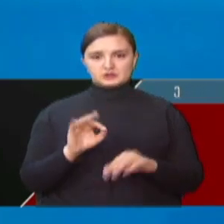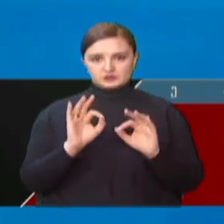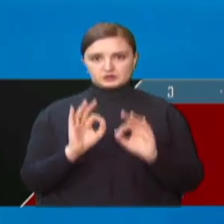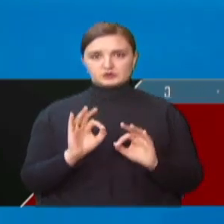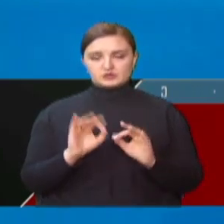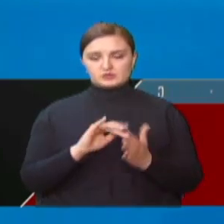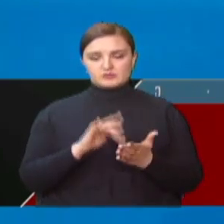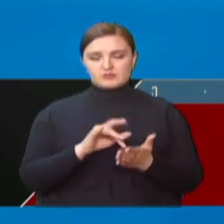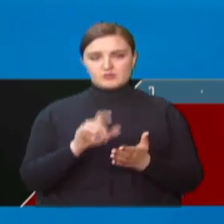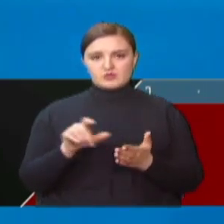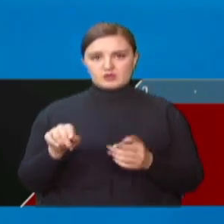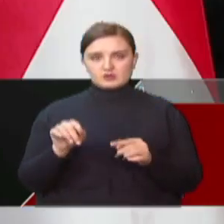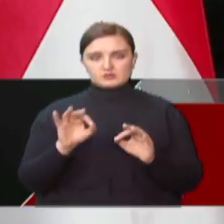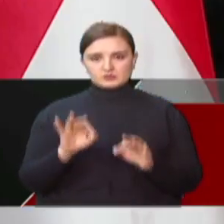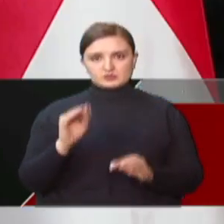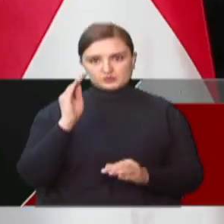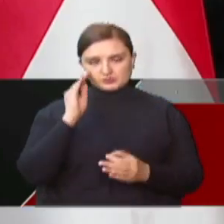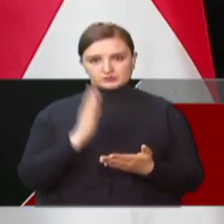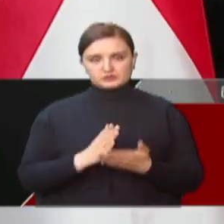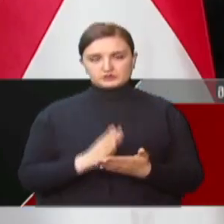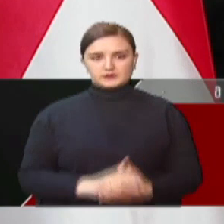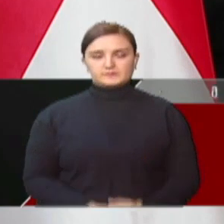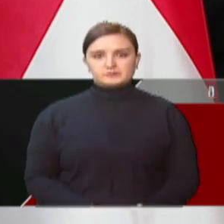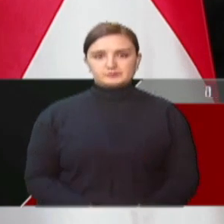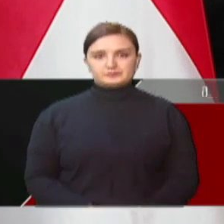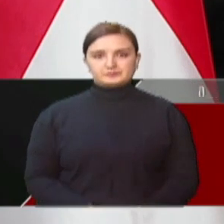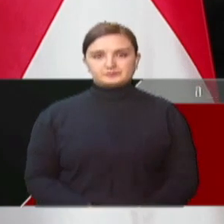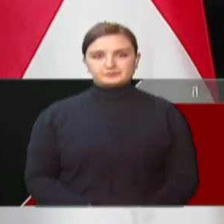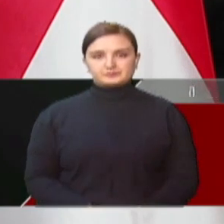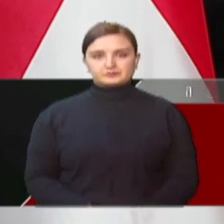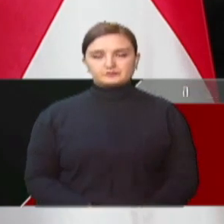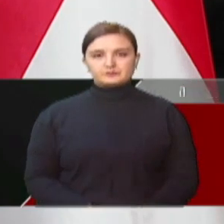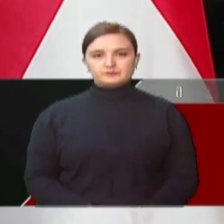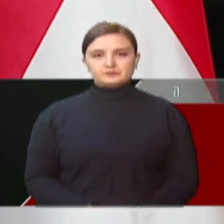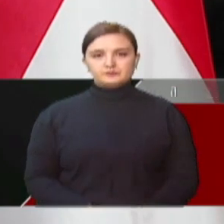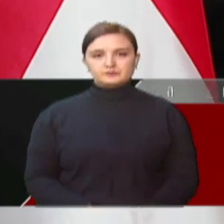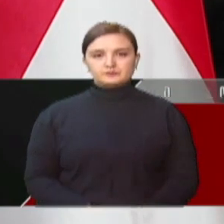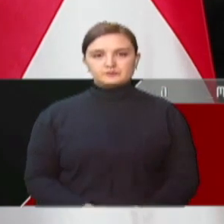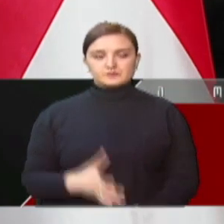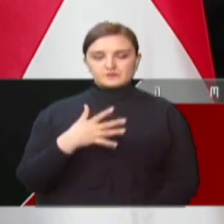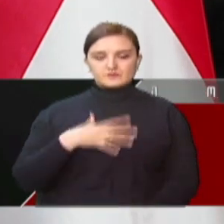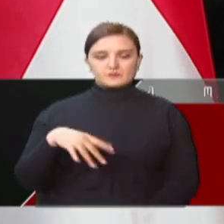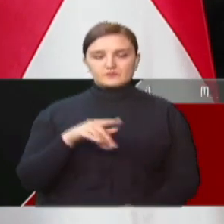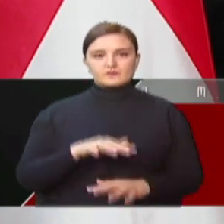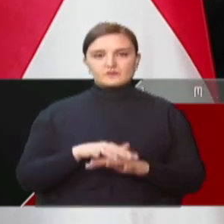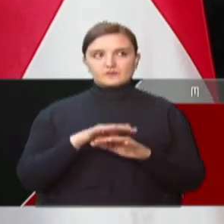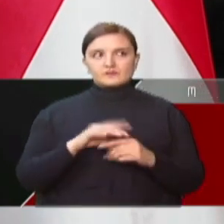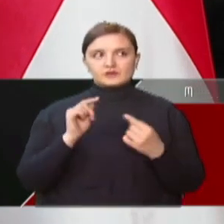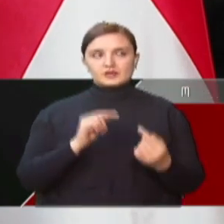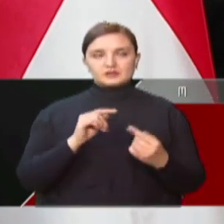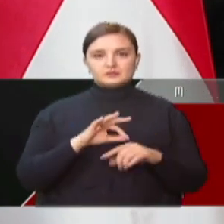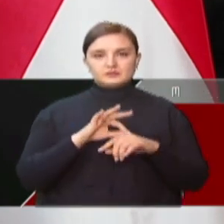სწორი მოქალაქეების მხრიდან სწორი პოზიცია. მე მგონი საქართველოს აქციების დაანონსება, აქციების ჩატარების მიზანს ნაკლებად